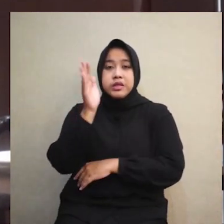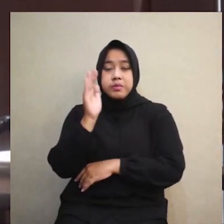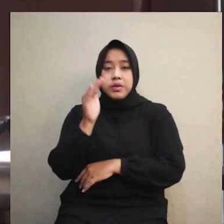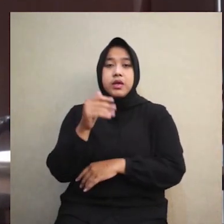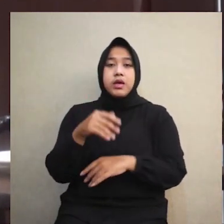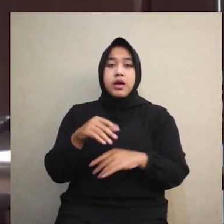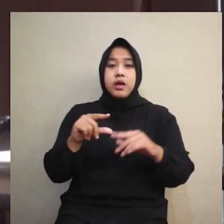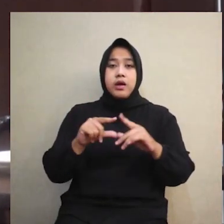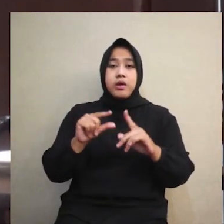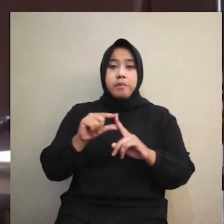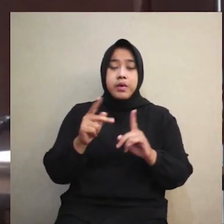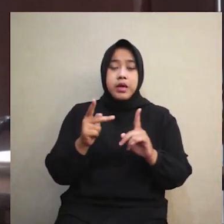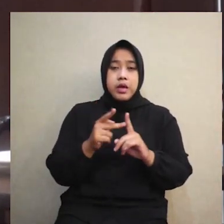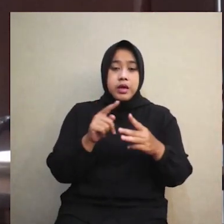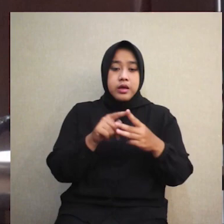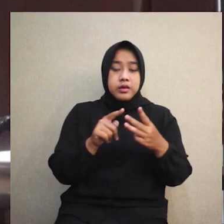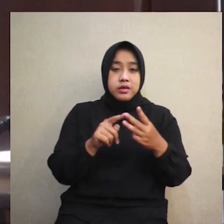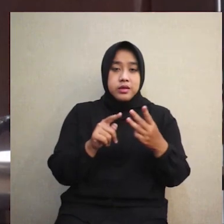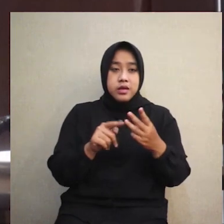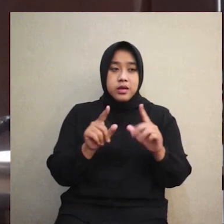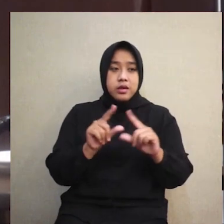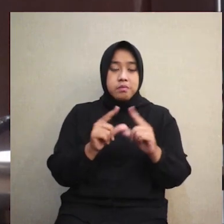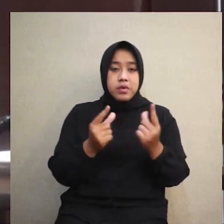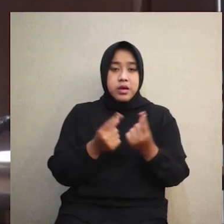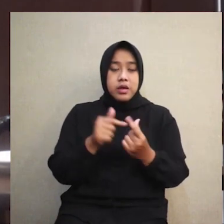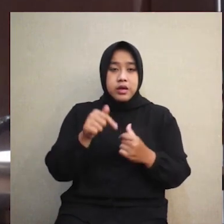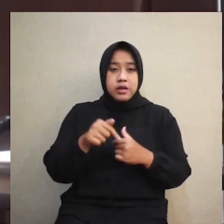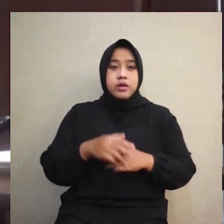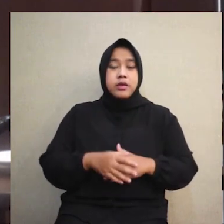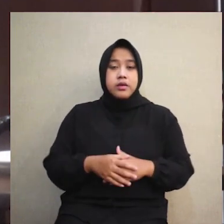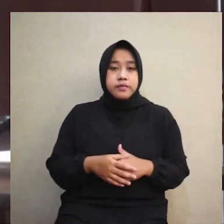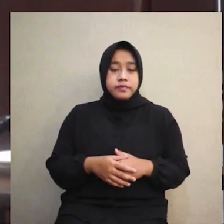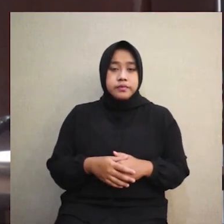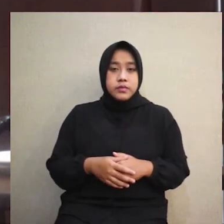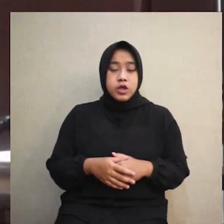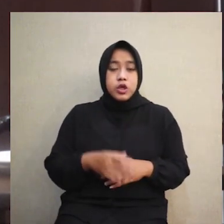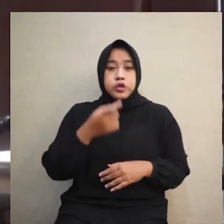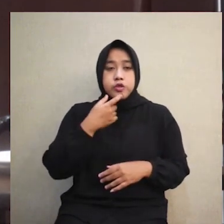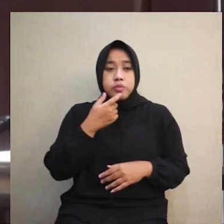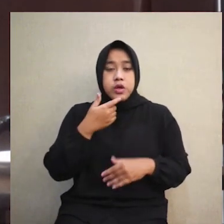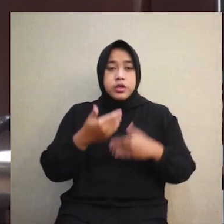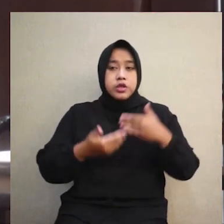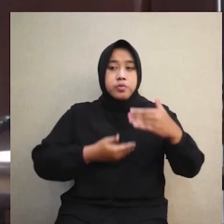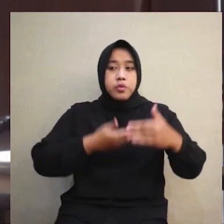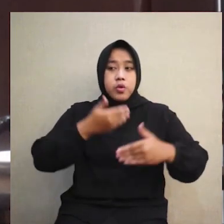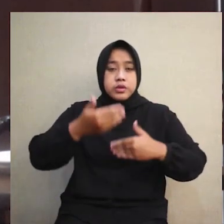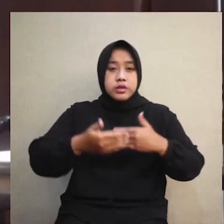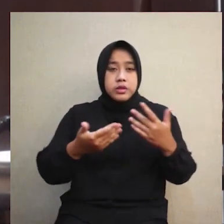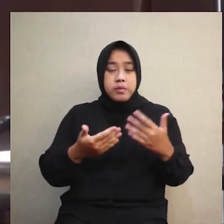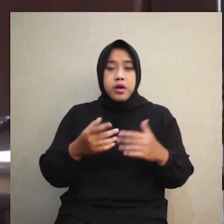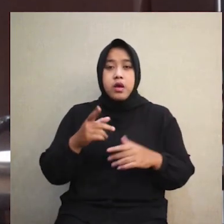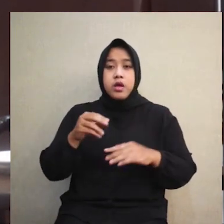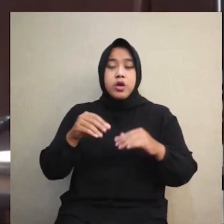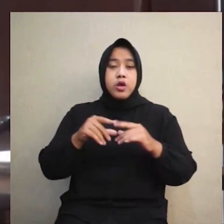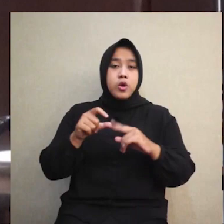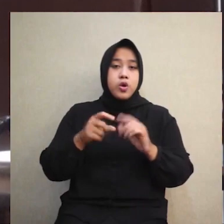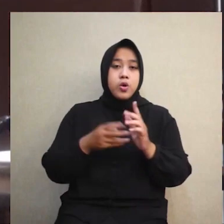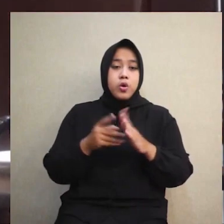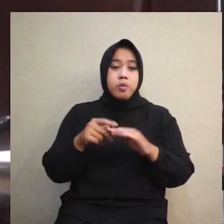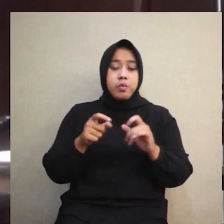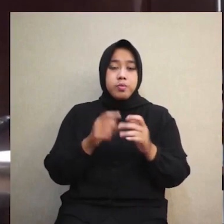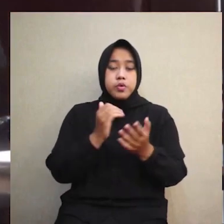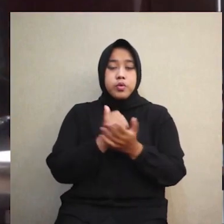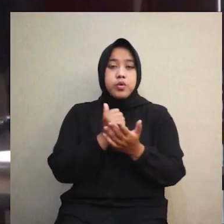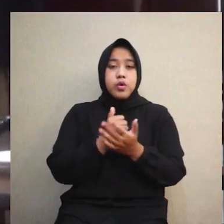aparat penegak hukum 3 institusi penegak hukum dan kemudian akan coba ditindaklanjuti dengan roadmap nah ini sangat